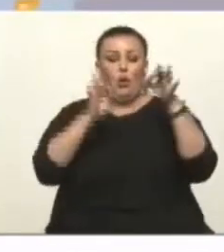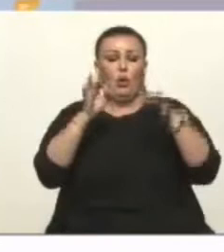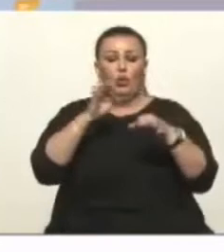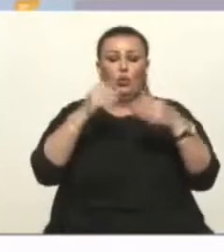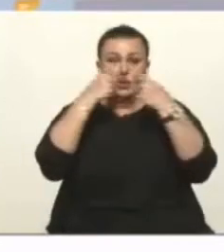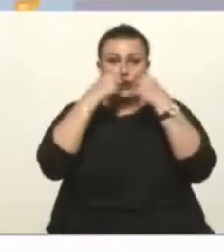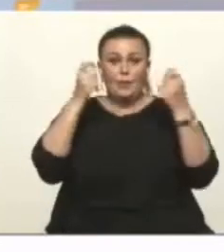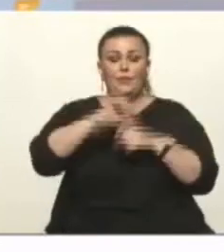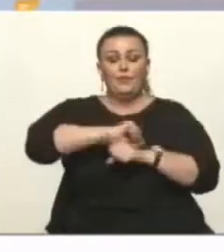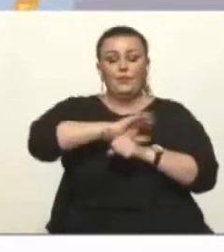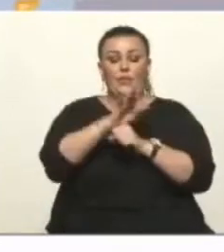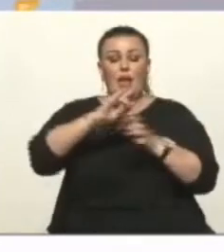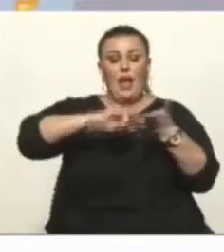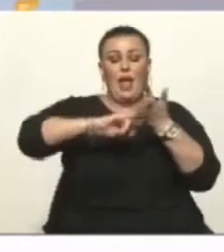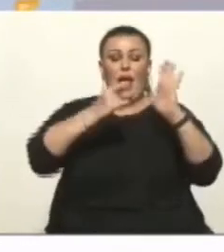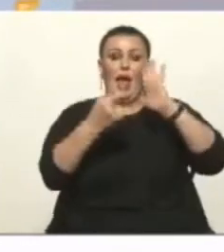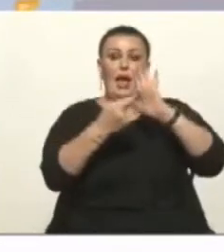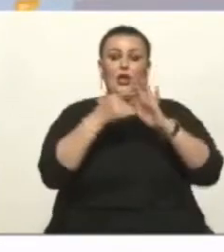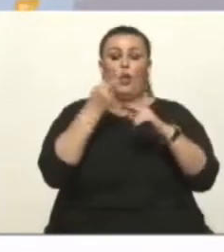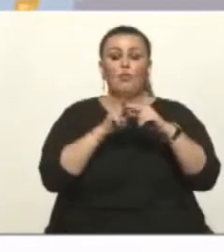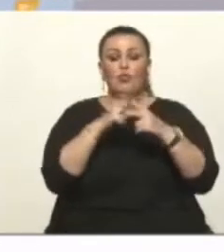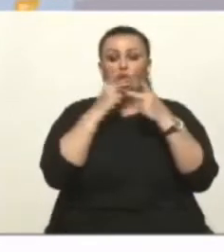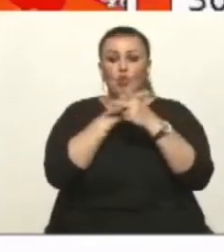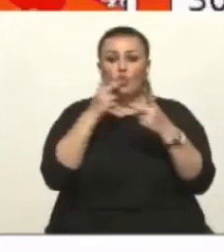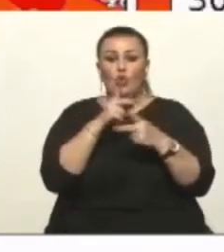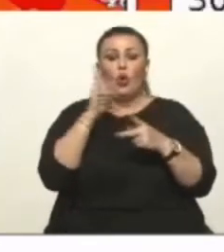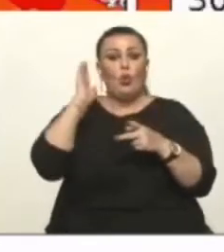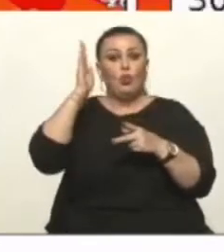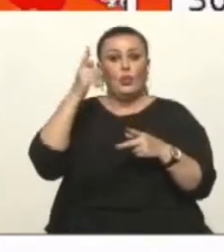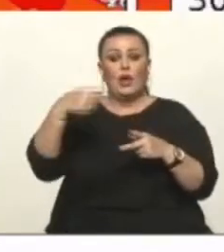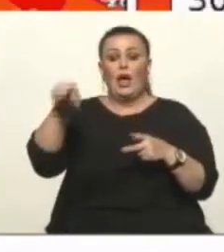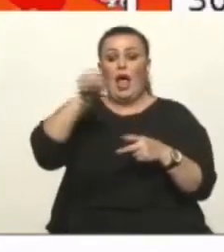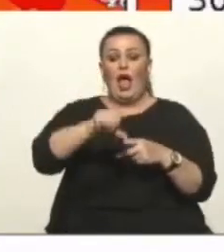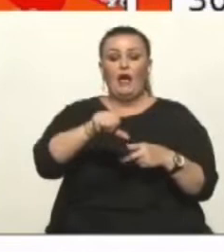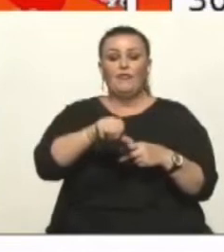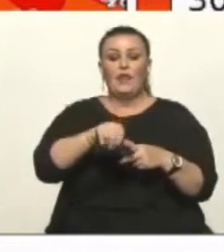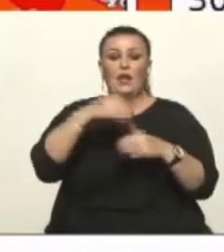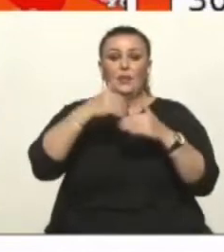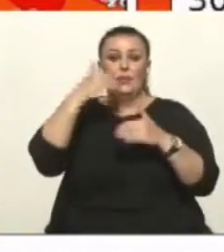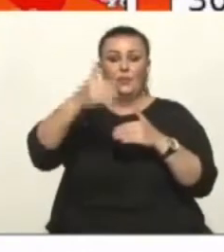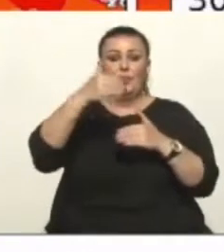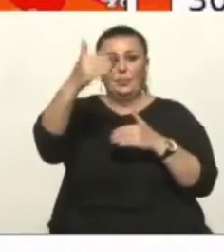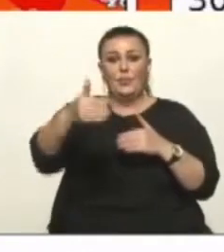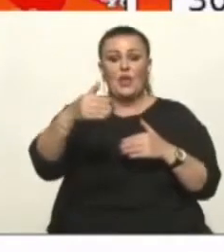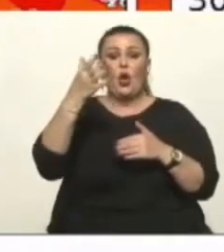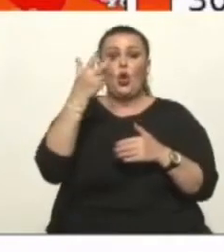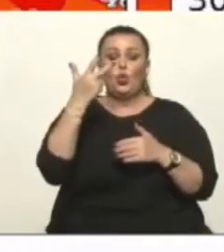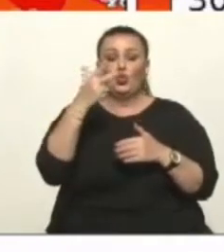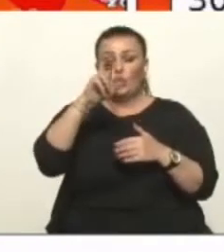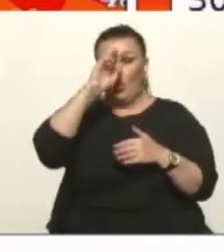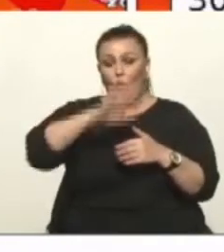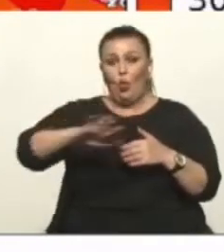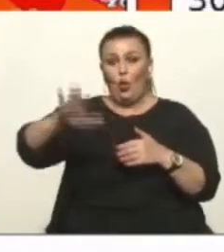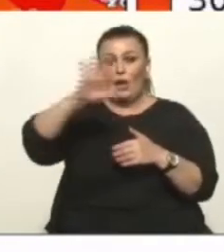və onun yaydığı bir xəritədə isə onu görürük ki, önümüzdəki həftələrdə hər üç ölkədə